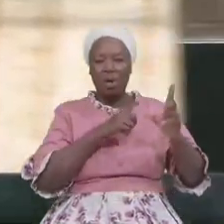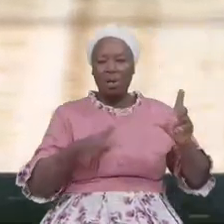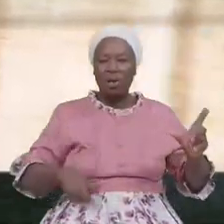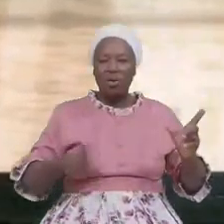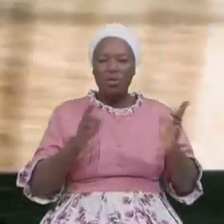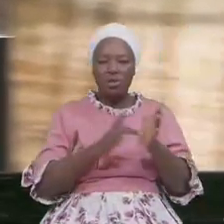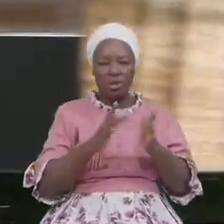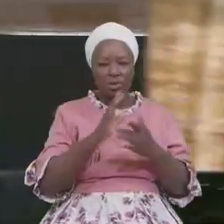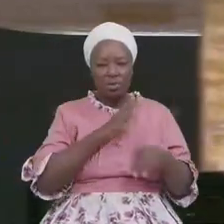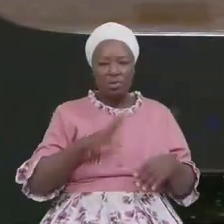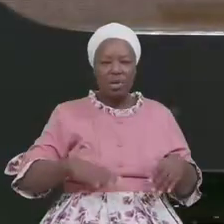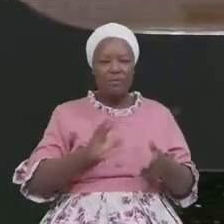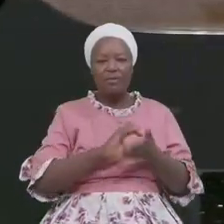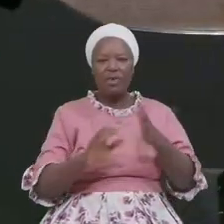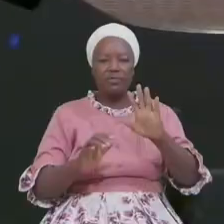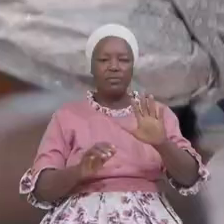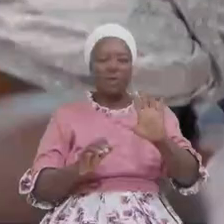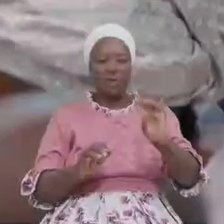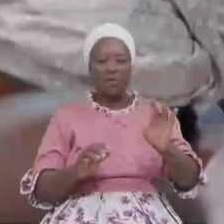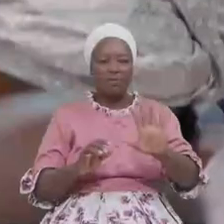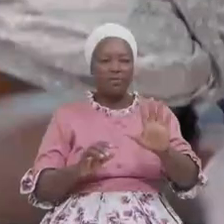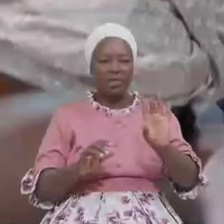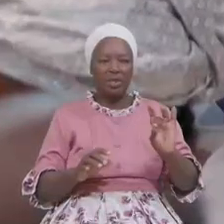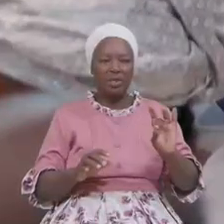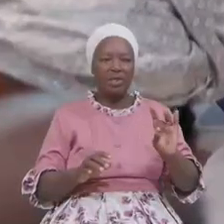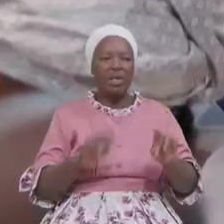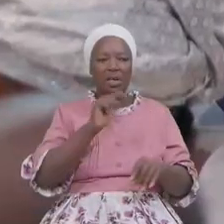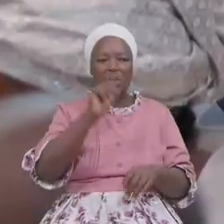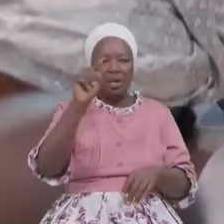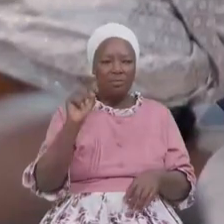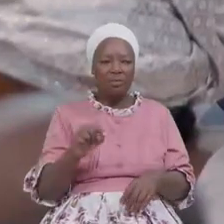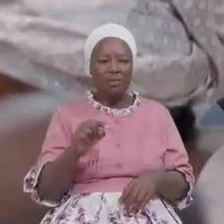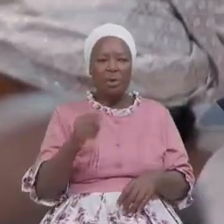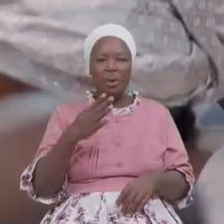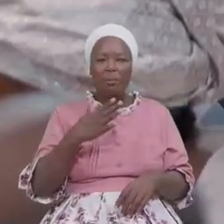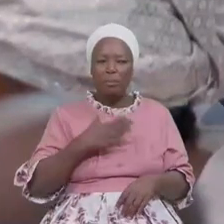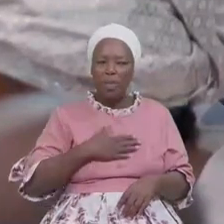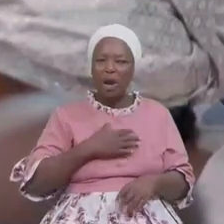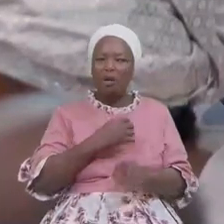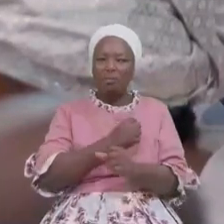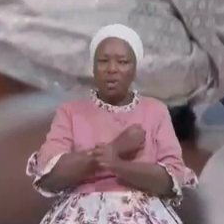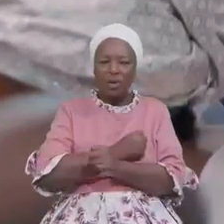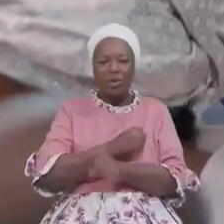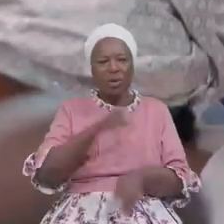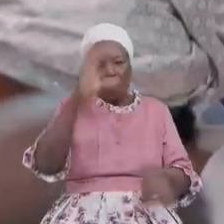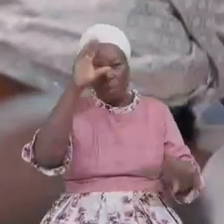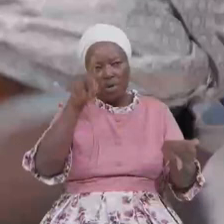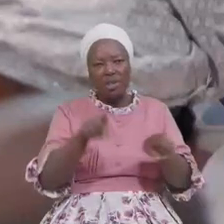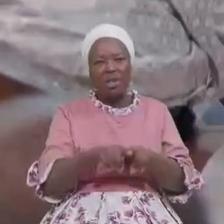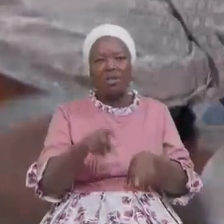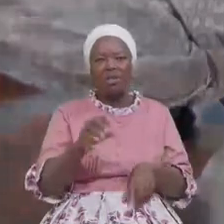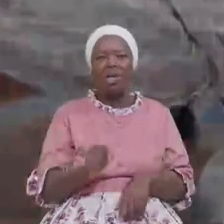Verset 58, il dit, ainsi, mes frères bien-aimés,